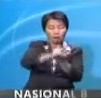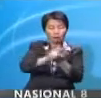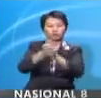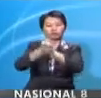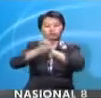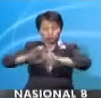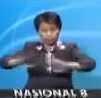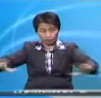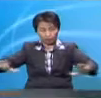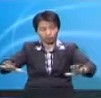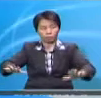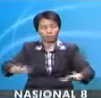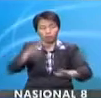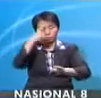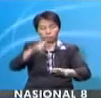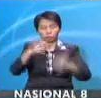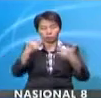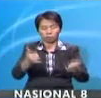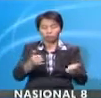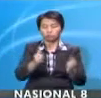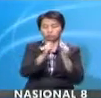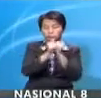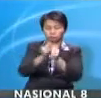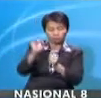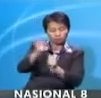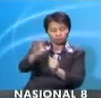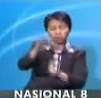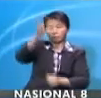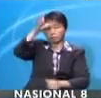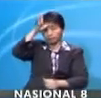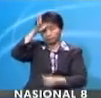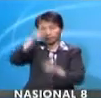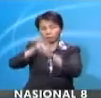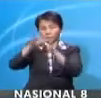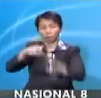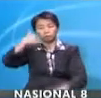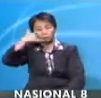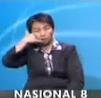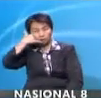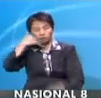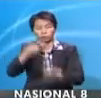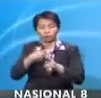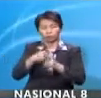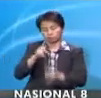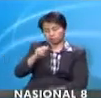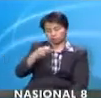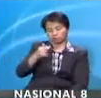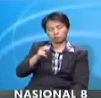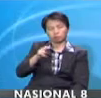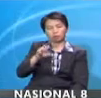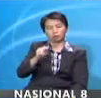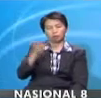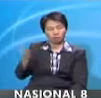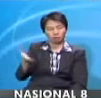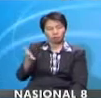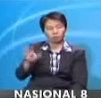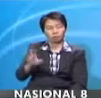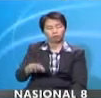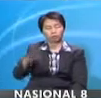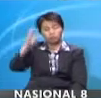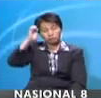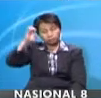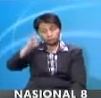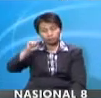di Nepal. Dan untuk perkembangannya, kita bersama salah seorang bapa peserta di talian iaitu Tana Segaran Verapan. Baik, Cik